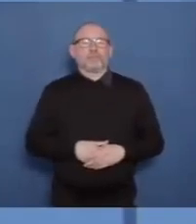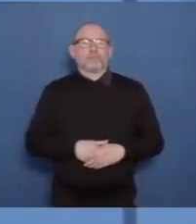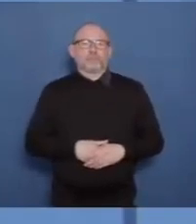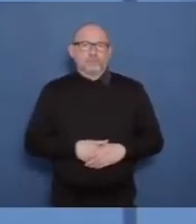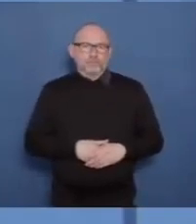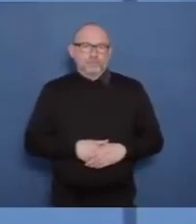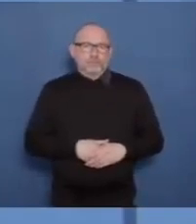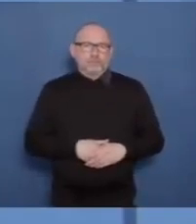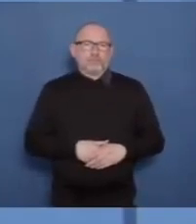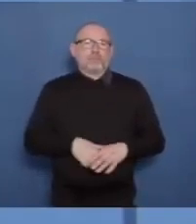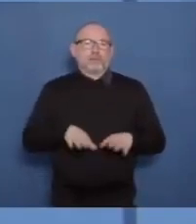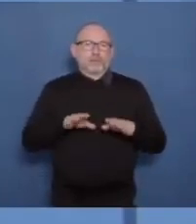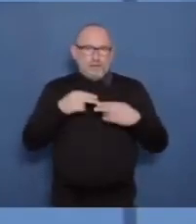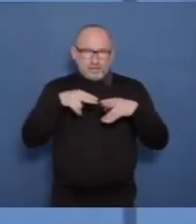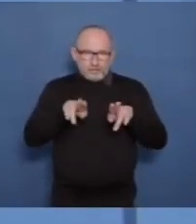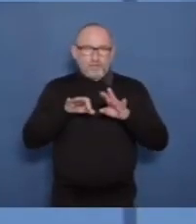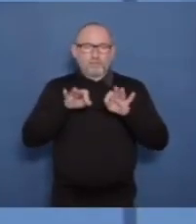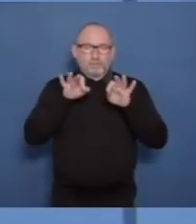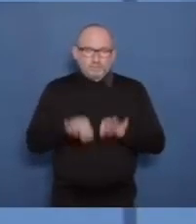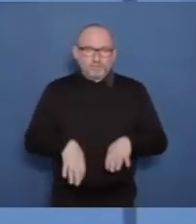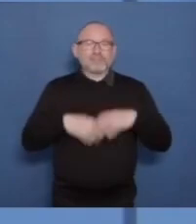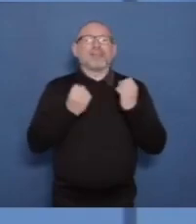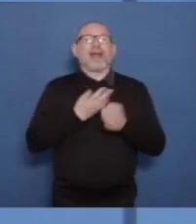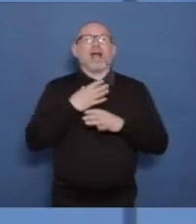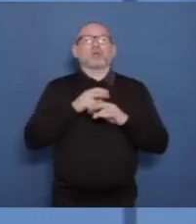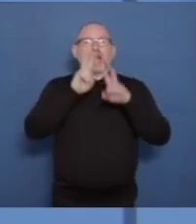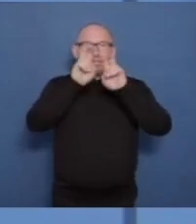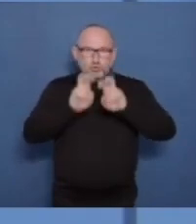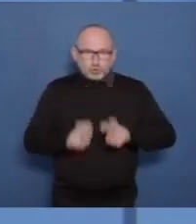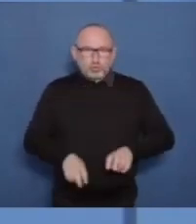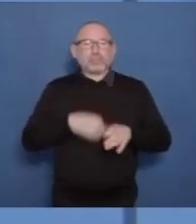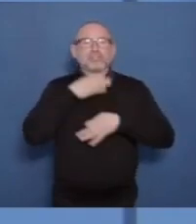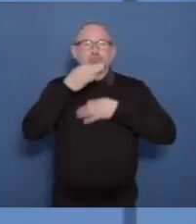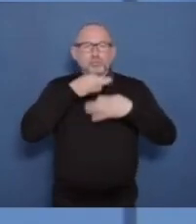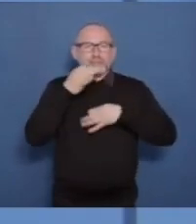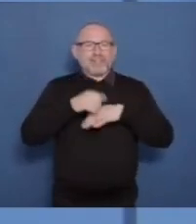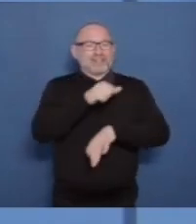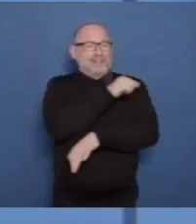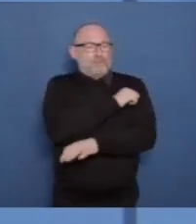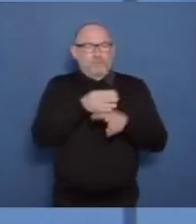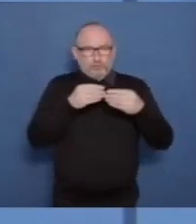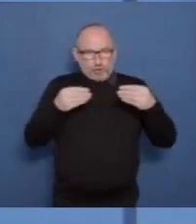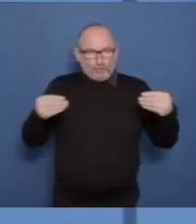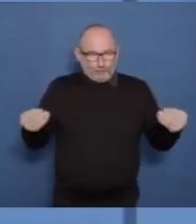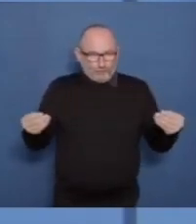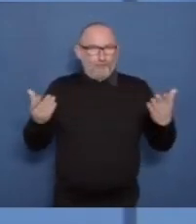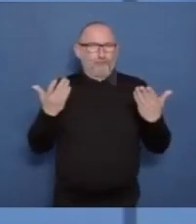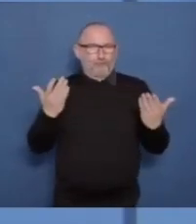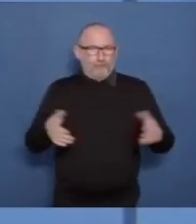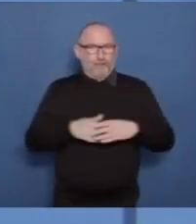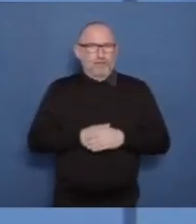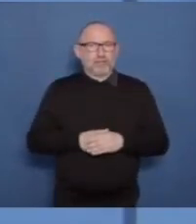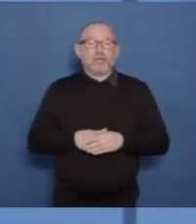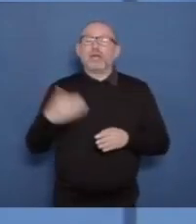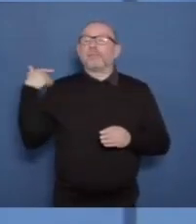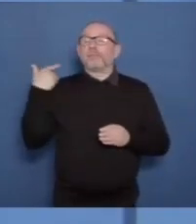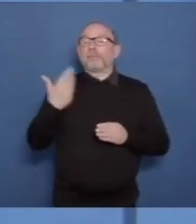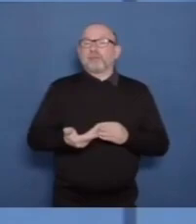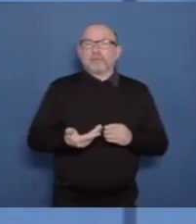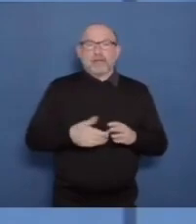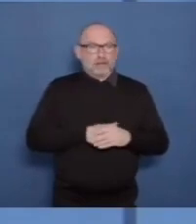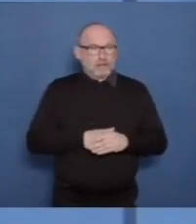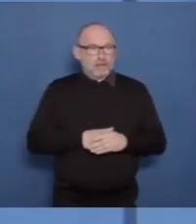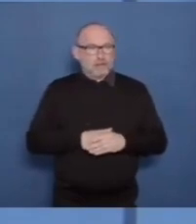alle Fragen zum Thema Corona, die heute gestellt wurden, hier reingeschnitten. Nicht die kompletten Antworten, aber die Fragen, damit Sie sich selber ein